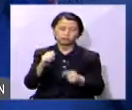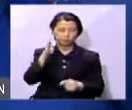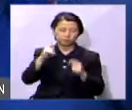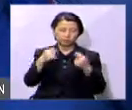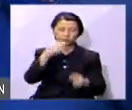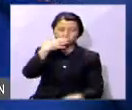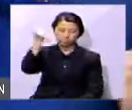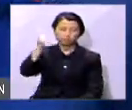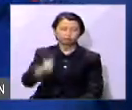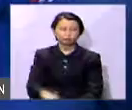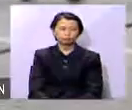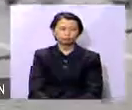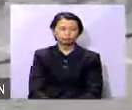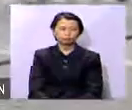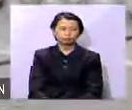the best.